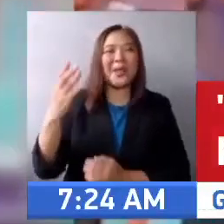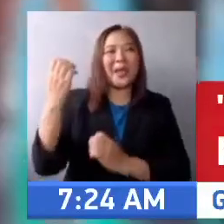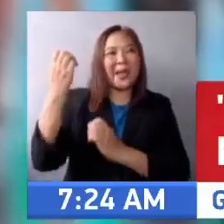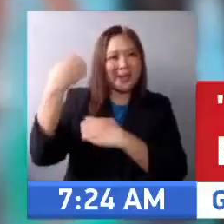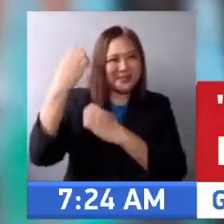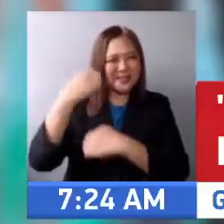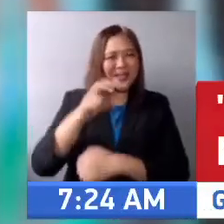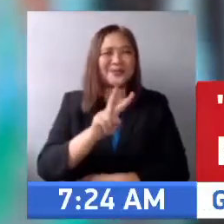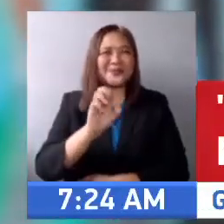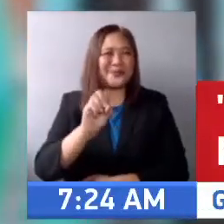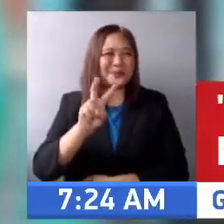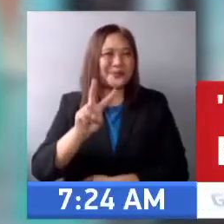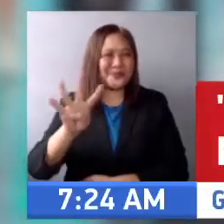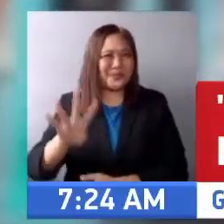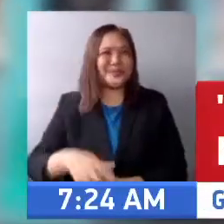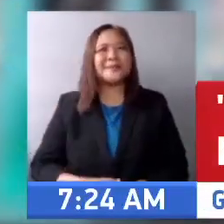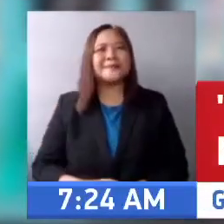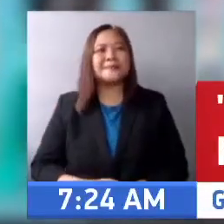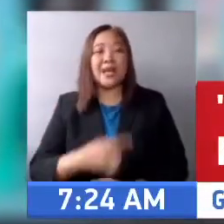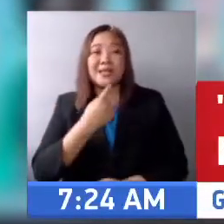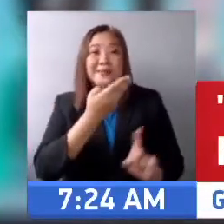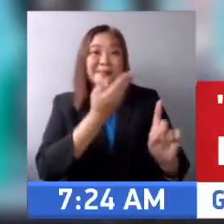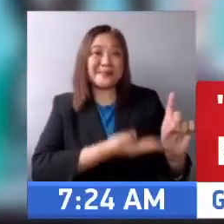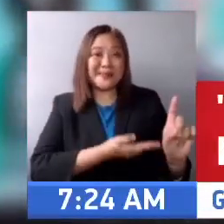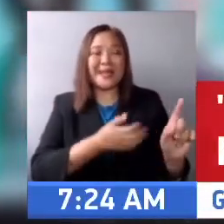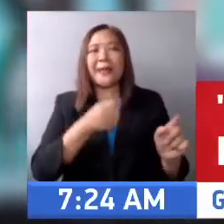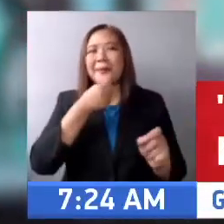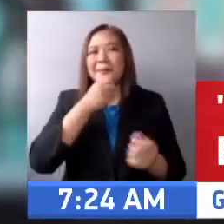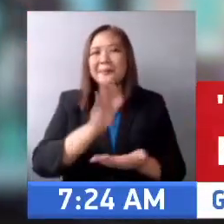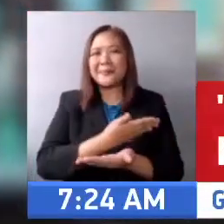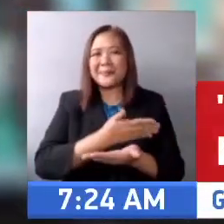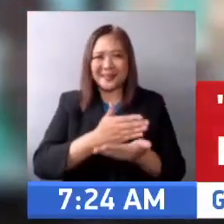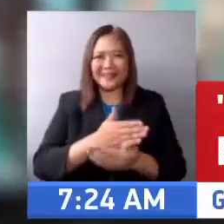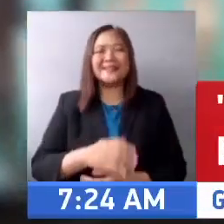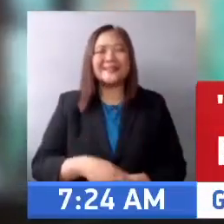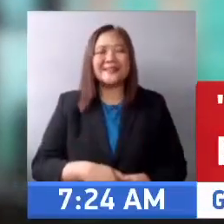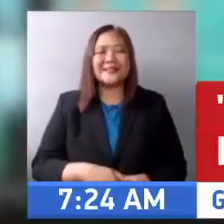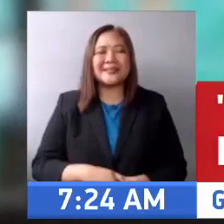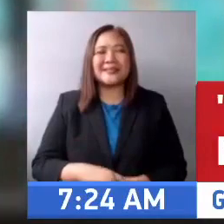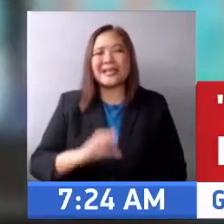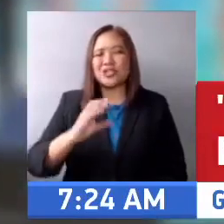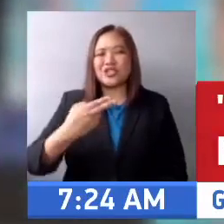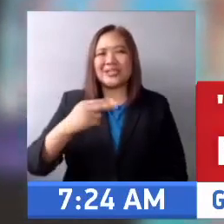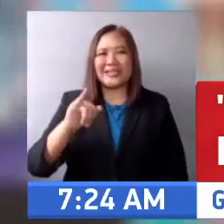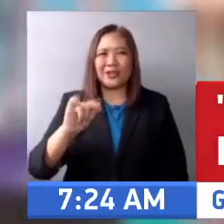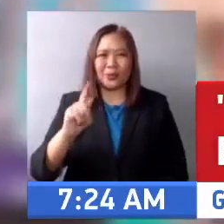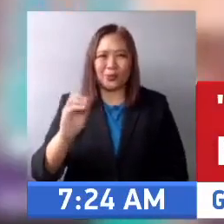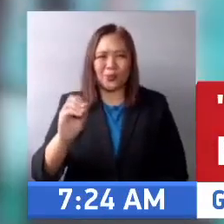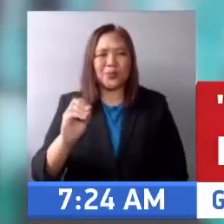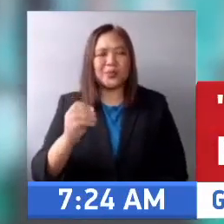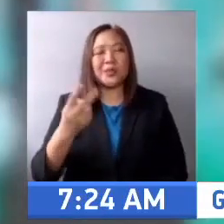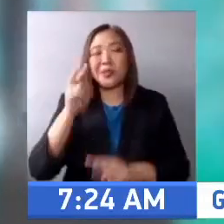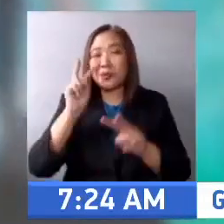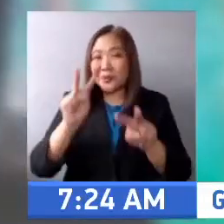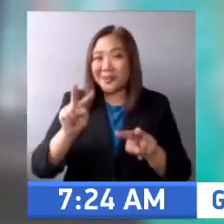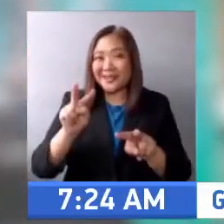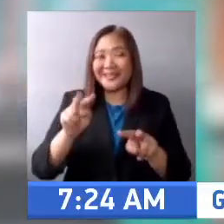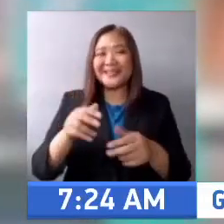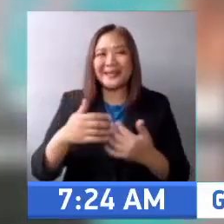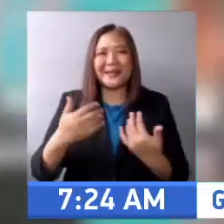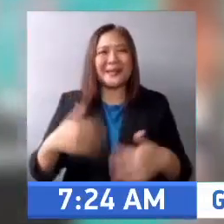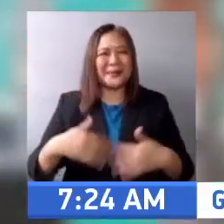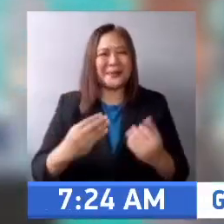sabi mismo ni parokya ni Edgar Lee, vocalist at The Voice Generations coach Chito Miranda, nanood ng musical, nakakakilabot.